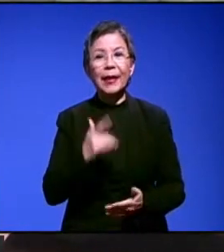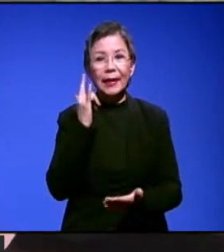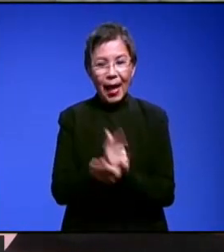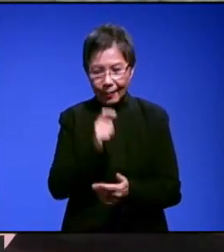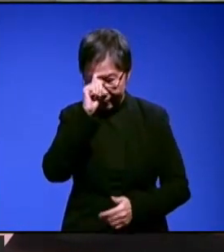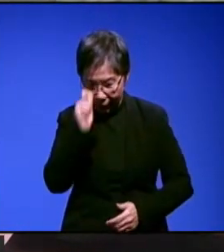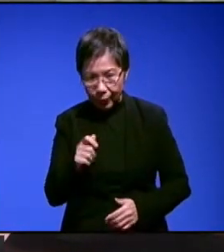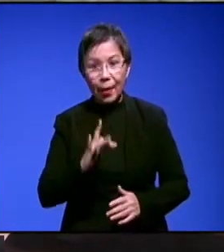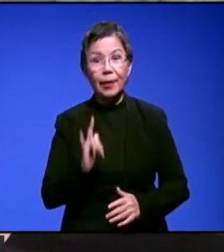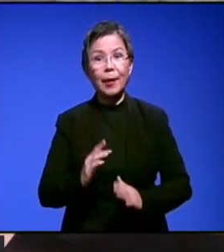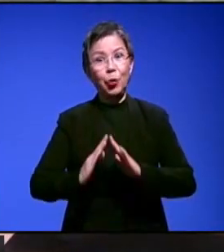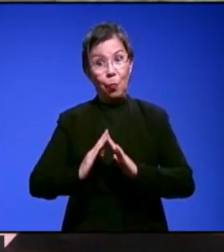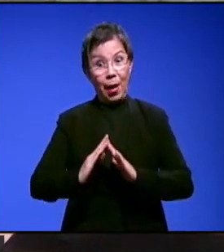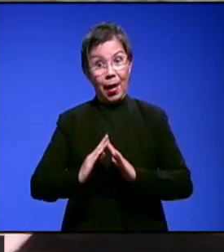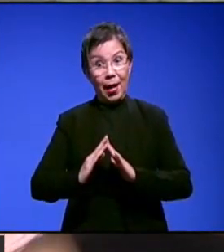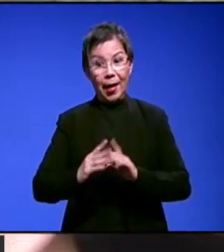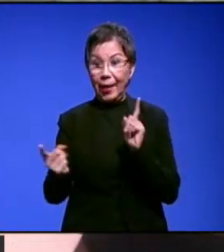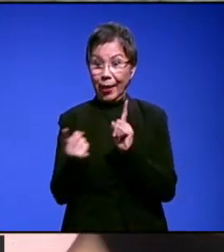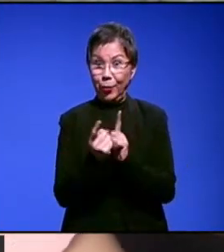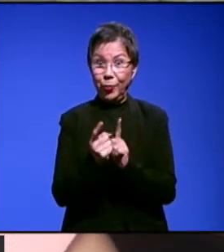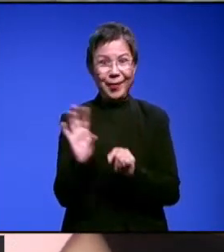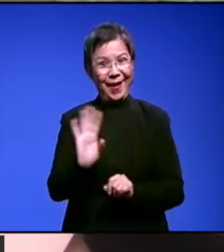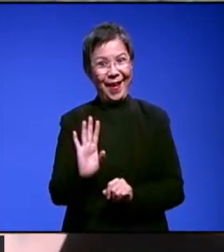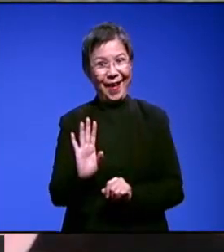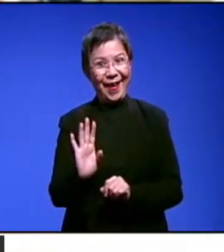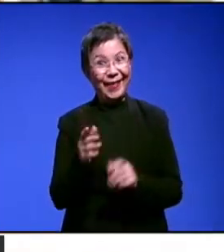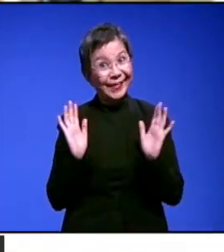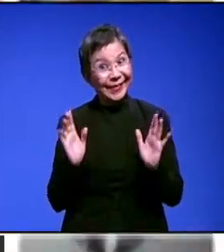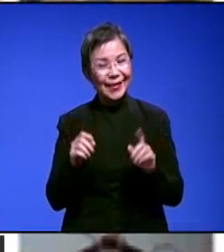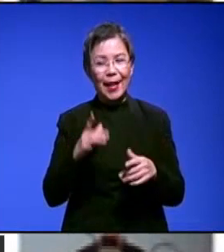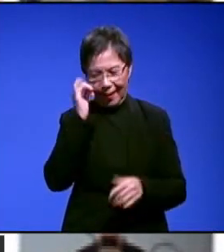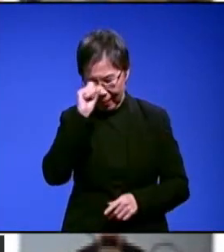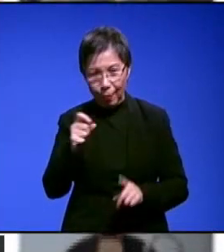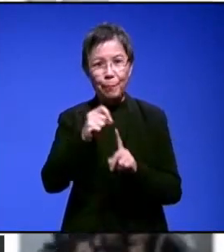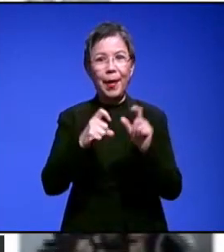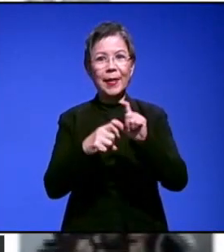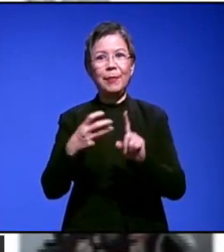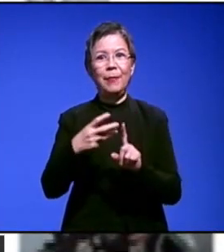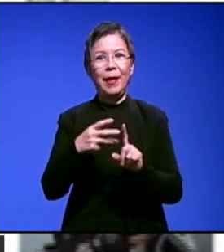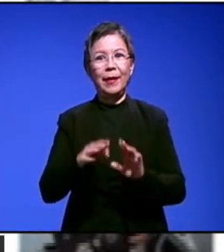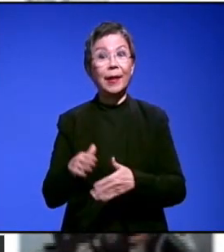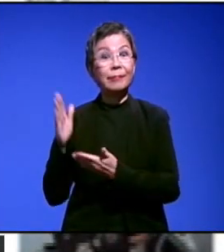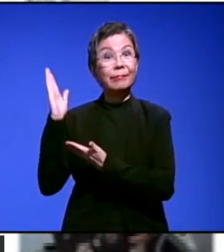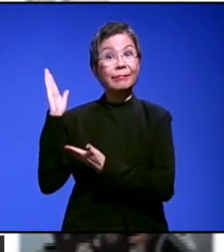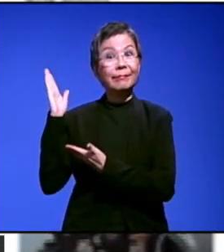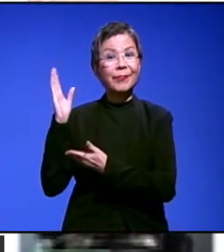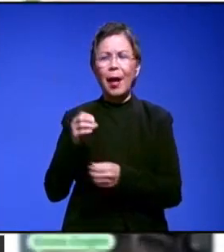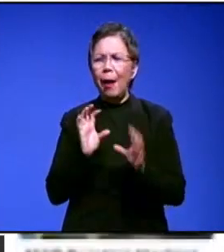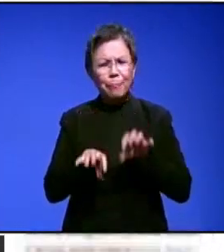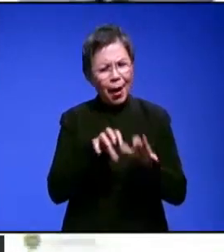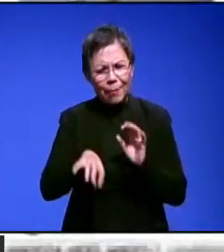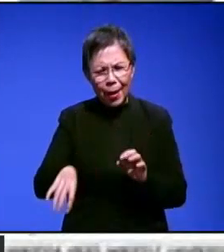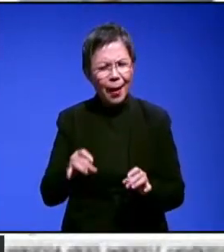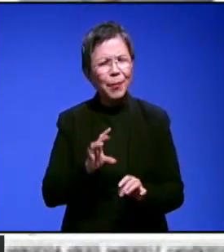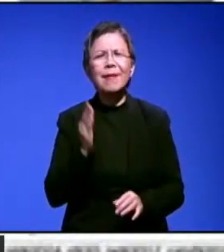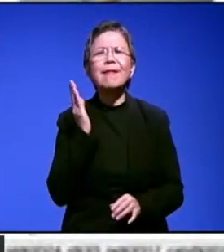untuk diam di rumah saja dan pembatasan social distancing berskala besar. Kini sepertinya produk apapun dengan mudah